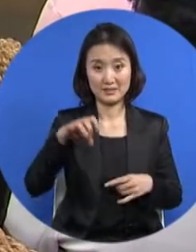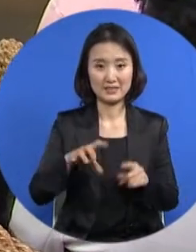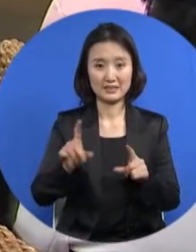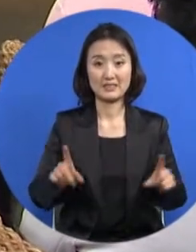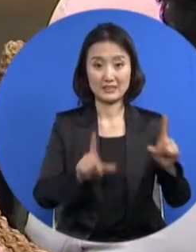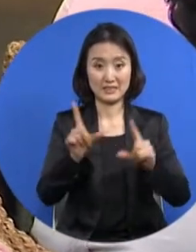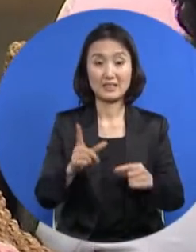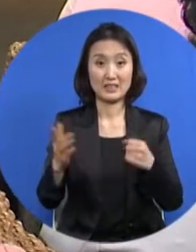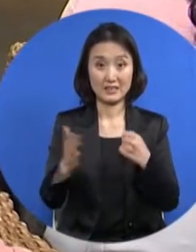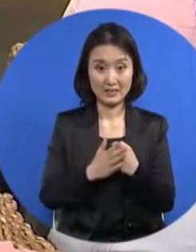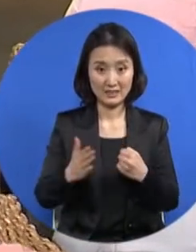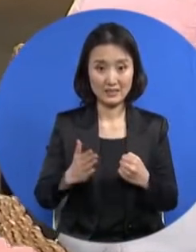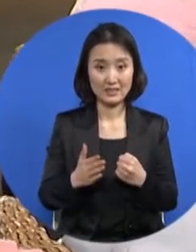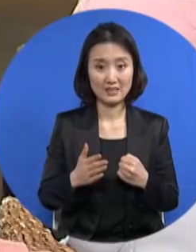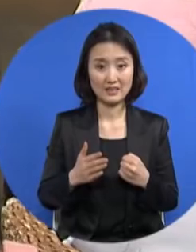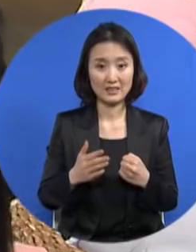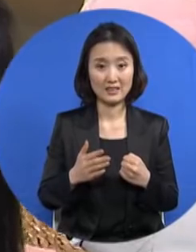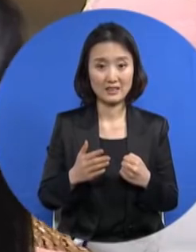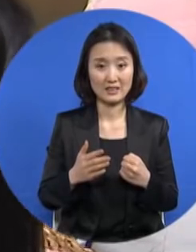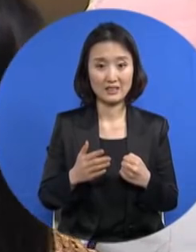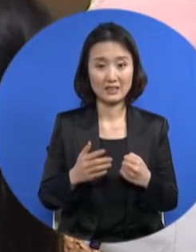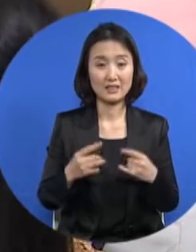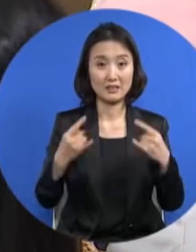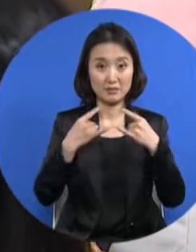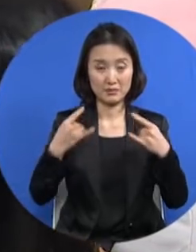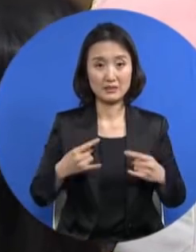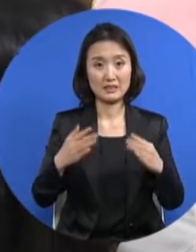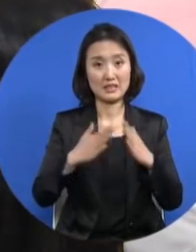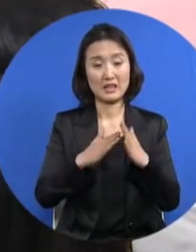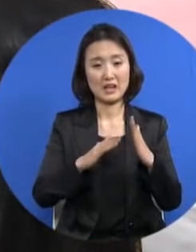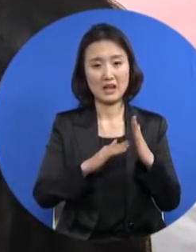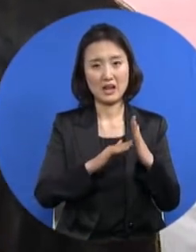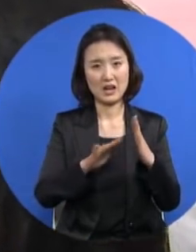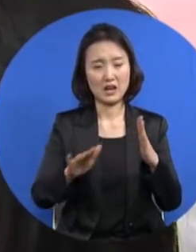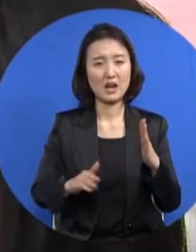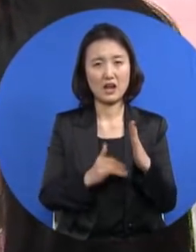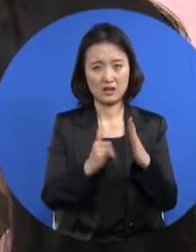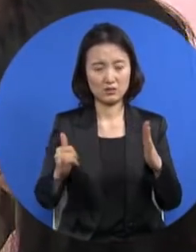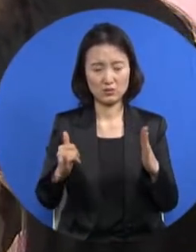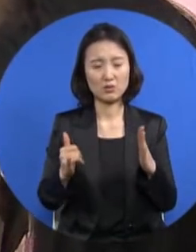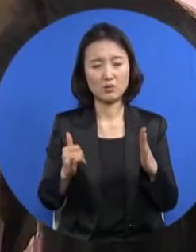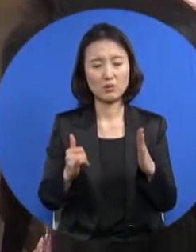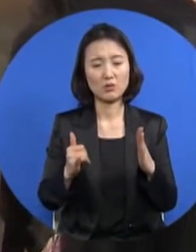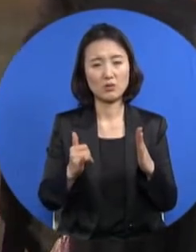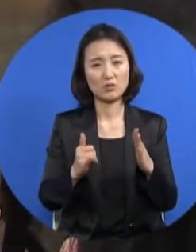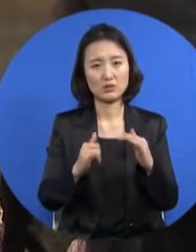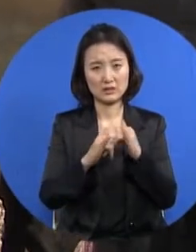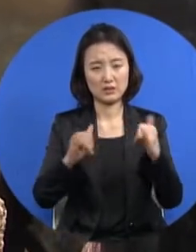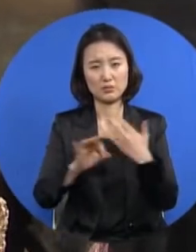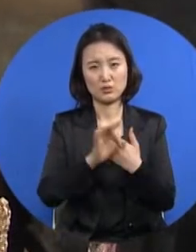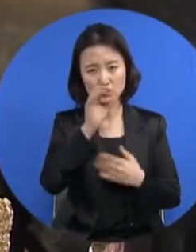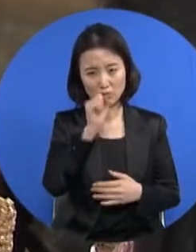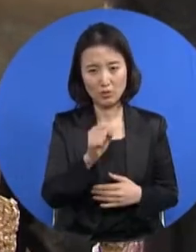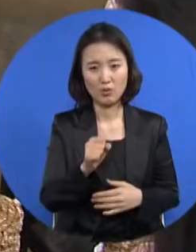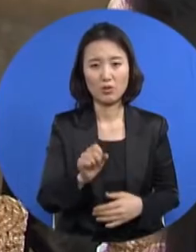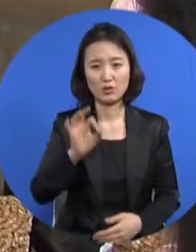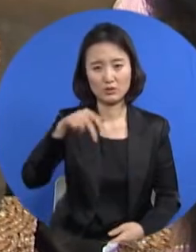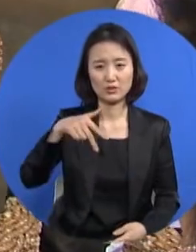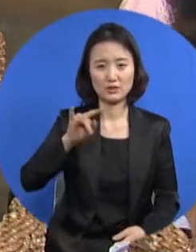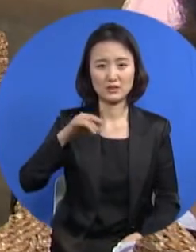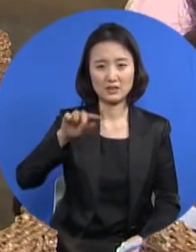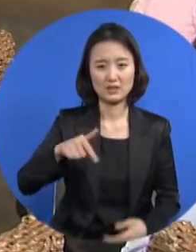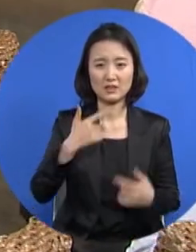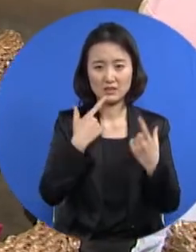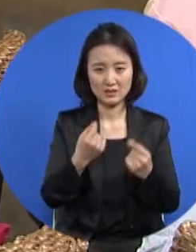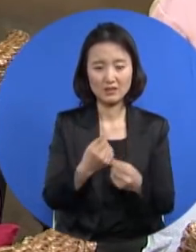살았기 때문에 프랑스인 가족이 많은 사람이었으면 좋겠다고 생각했고요. 유재석처럼 유머가 있는